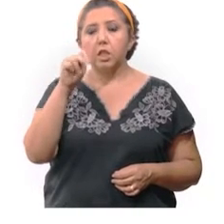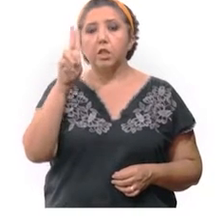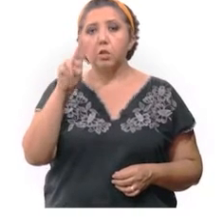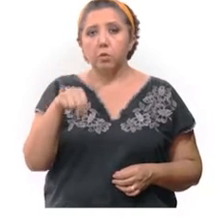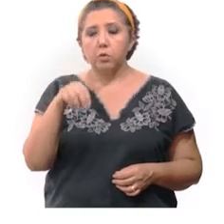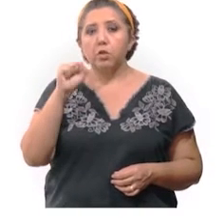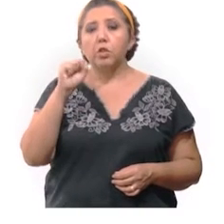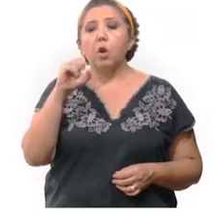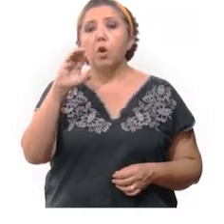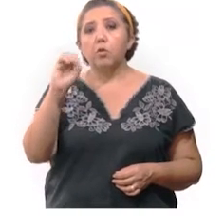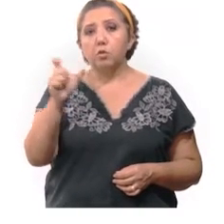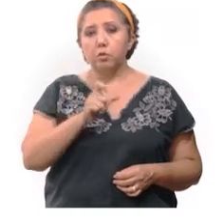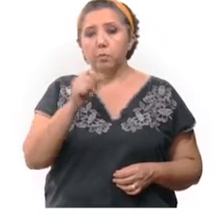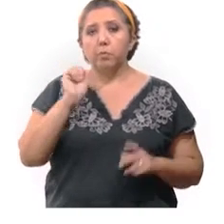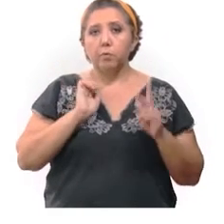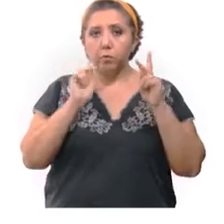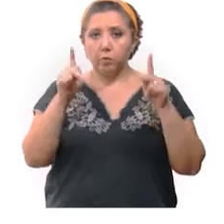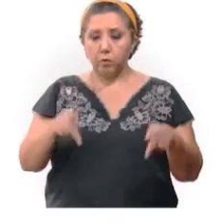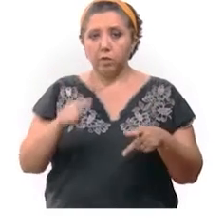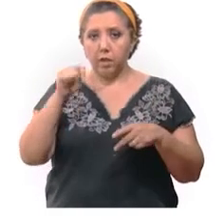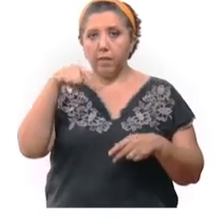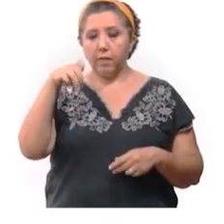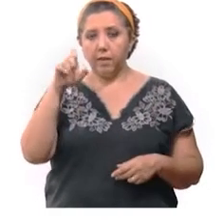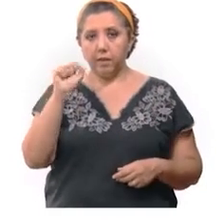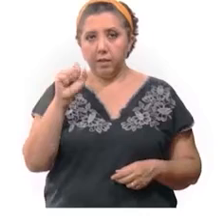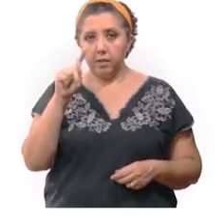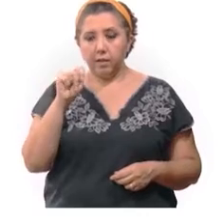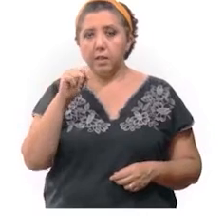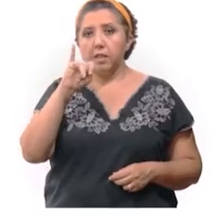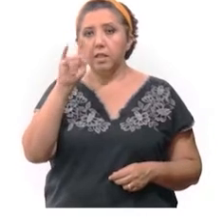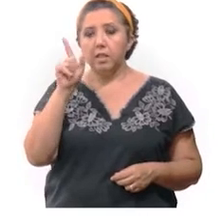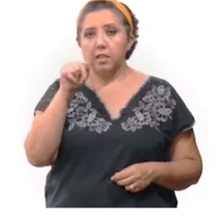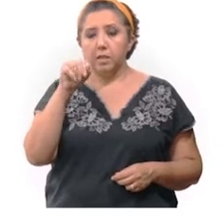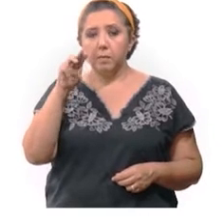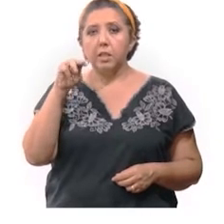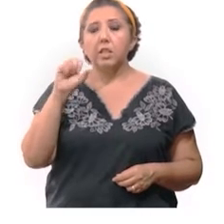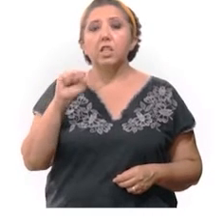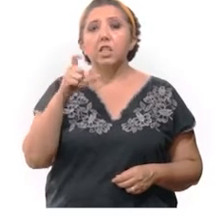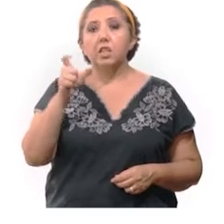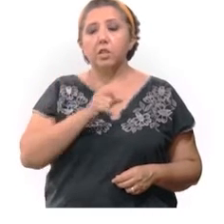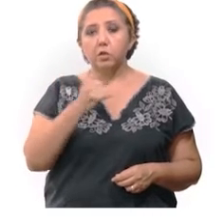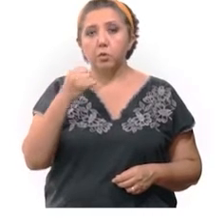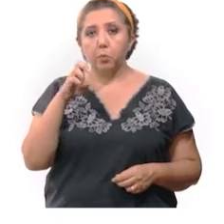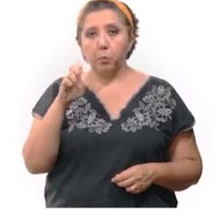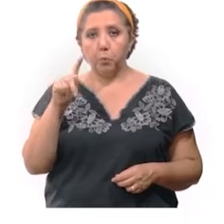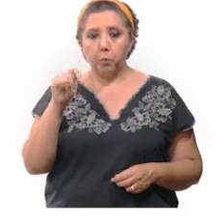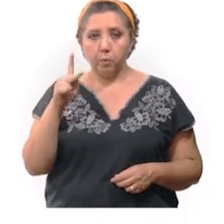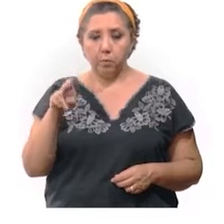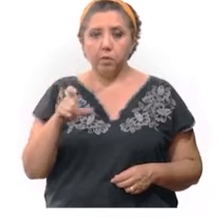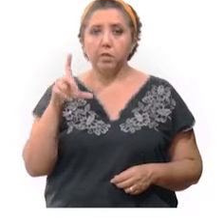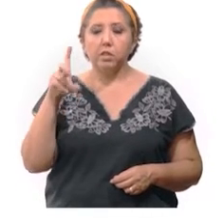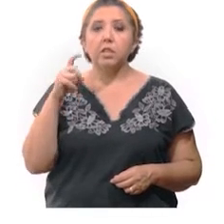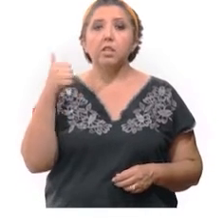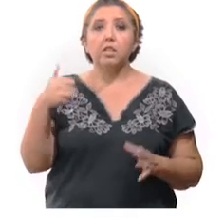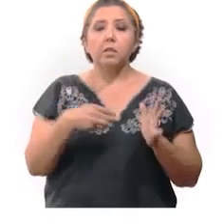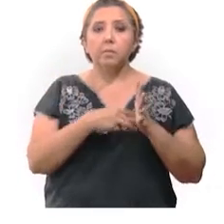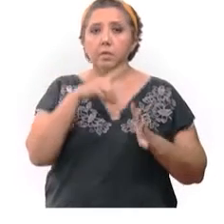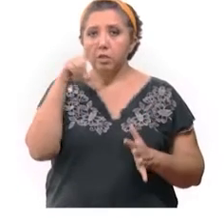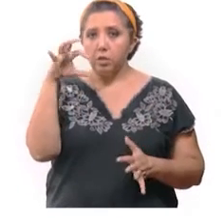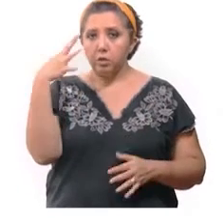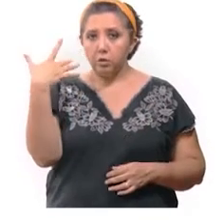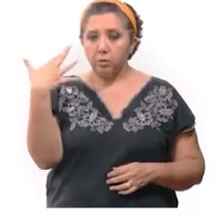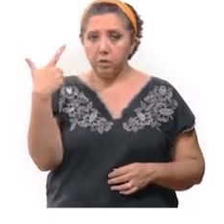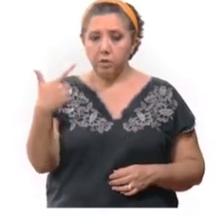kanasin 952, progreso 947, tikul 921, uman 861, tekash